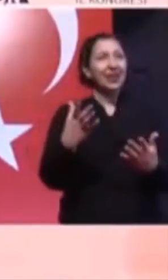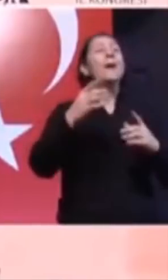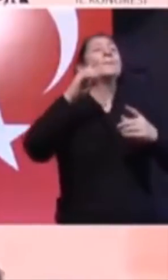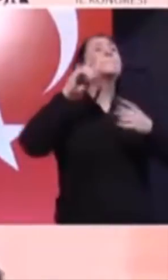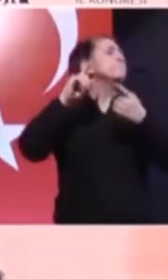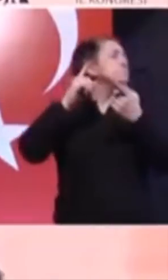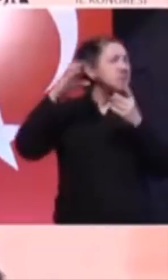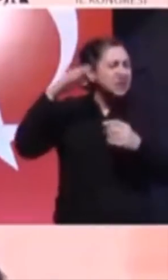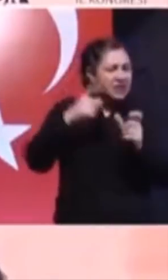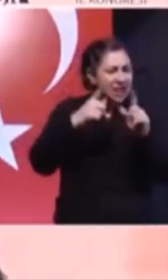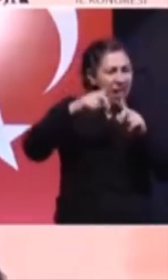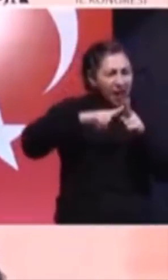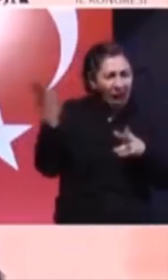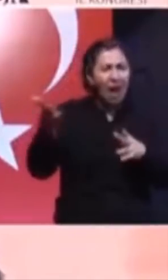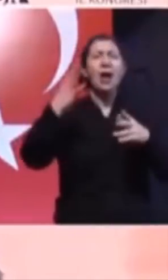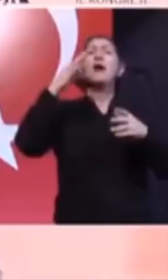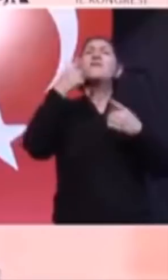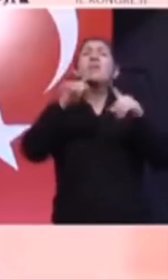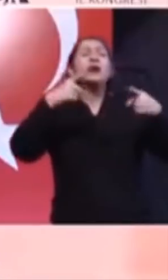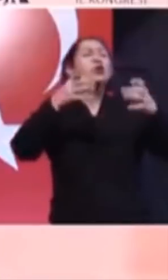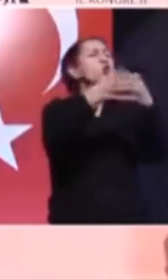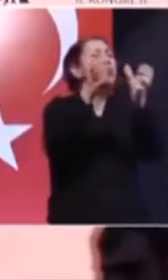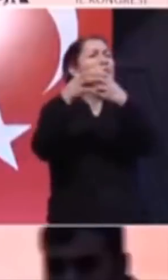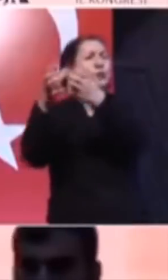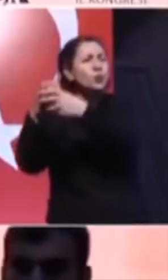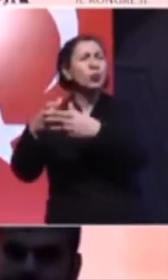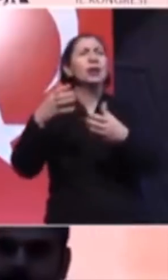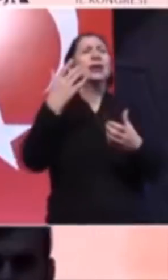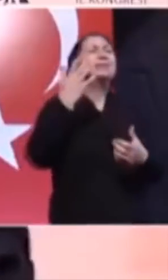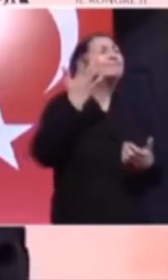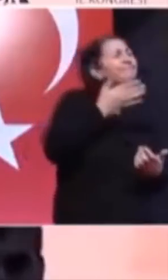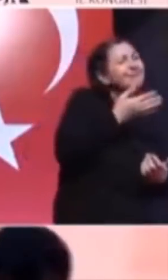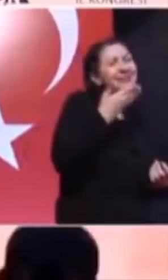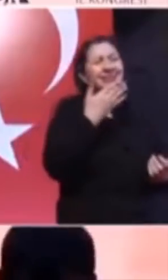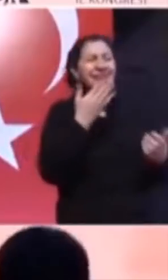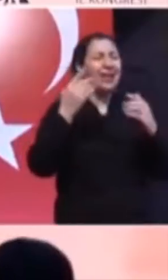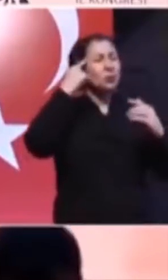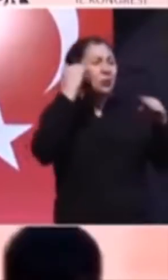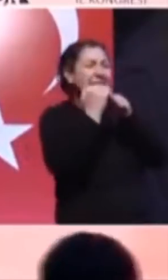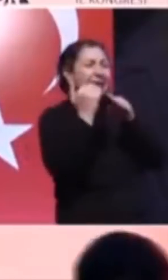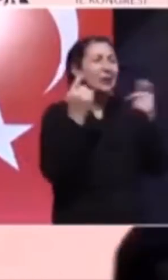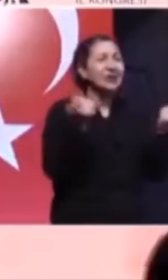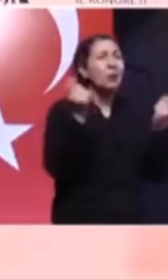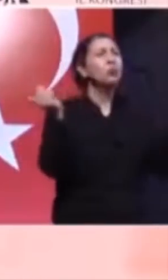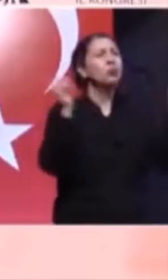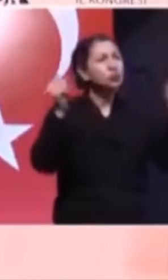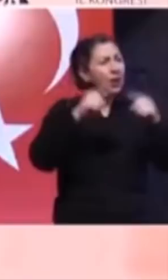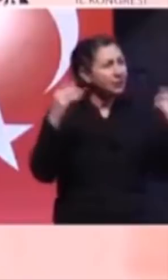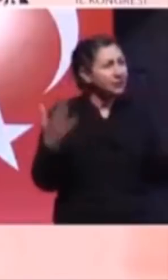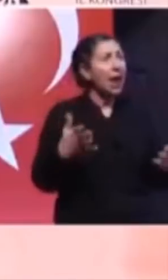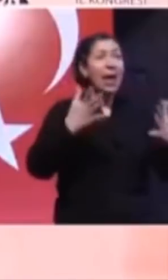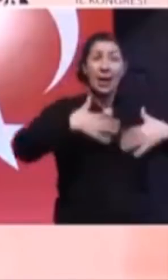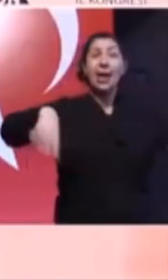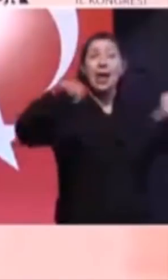partilere, STK'lara, farklı gruplara, tolerans ve uzlaşı temelli buluşmalarımıza